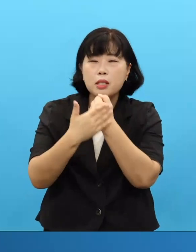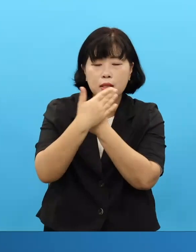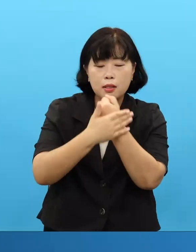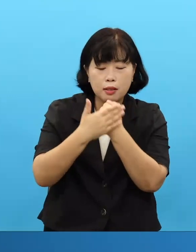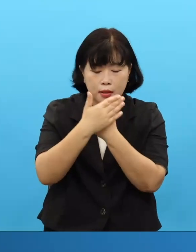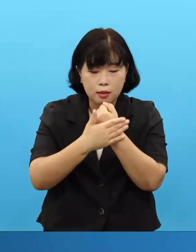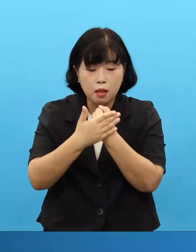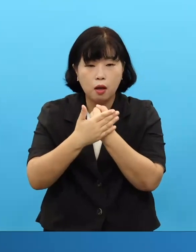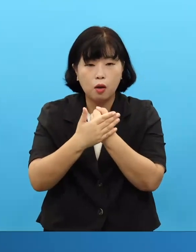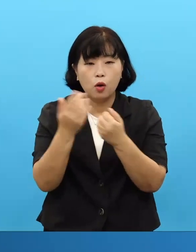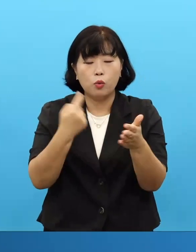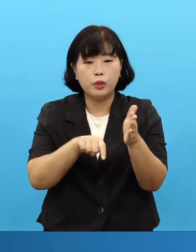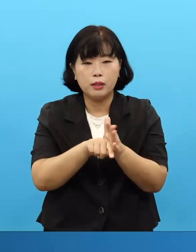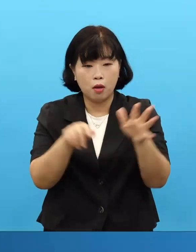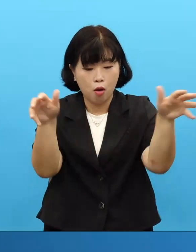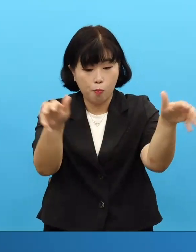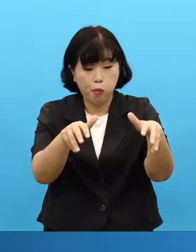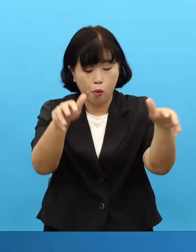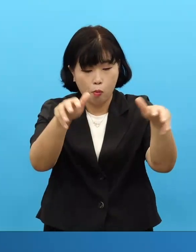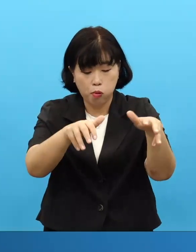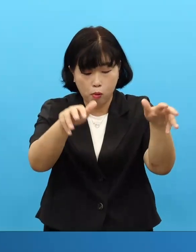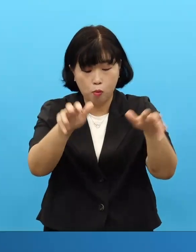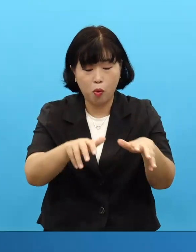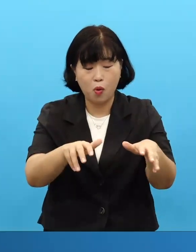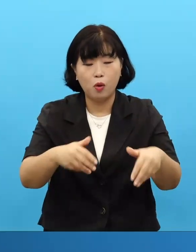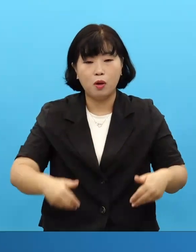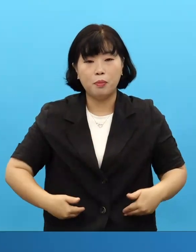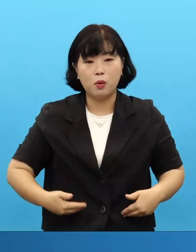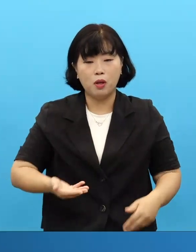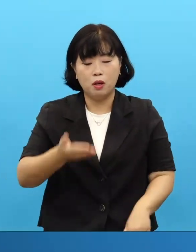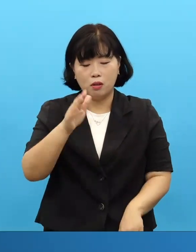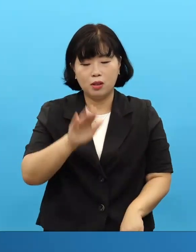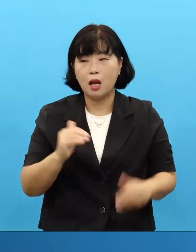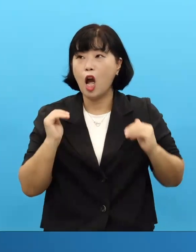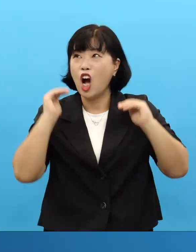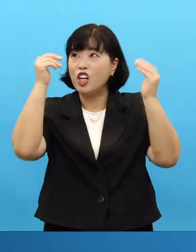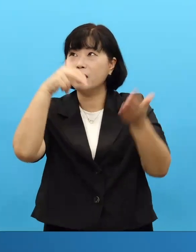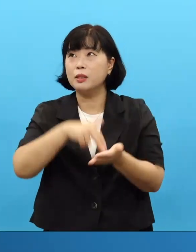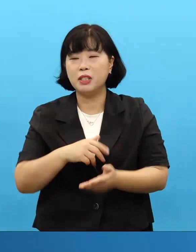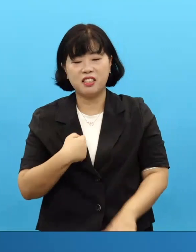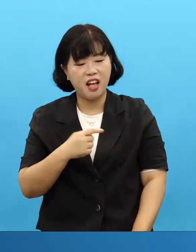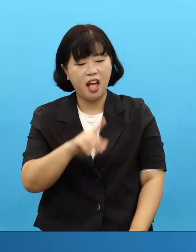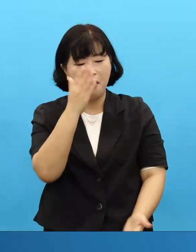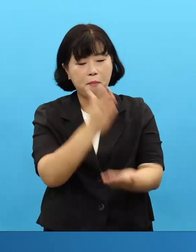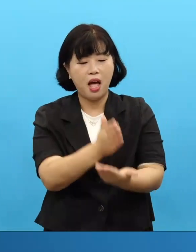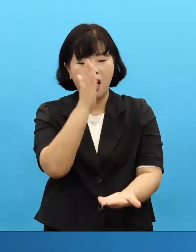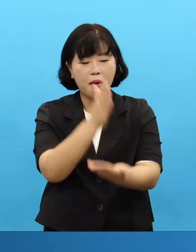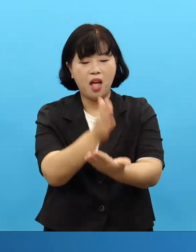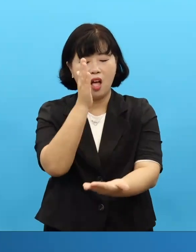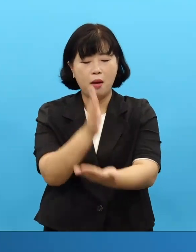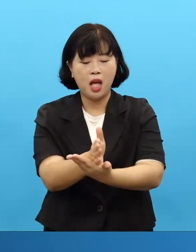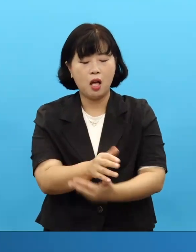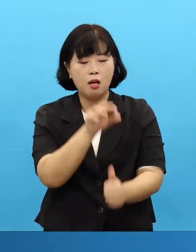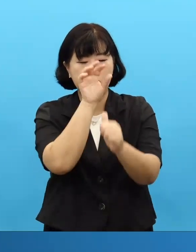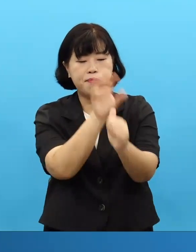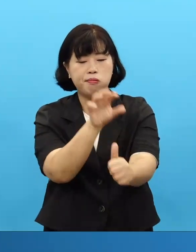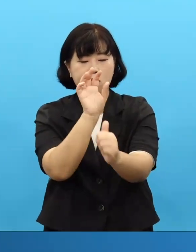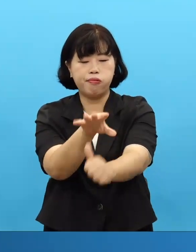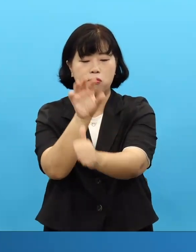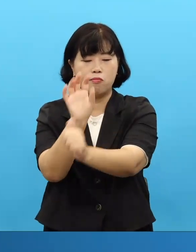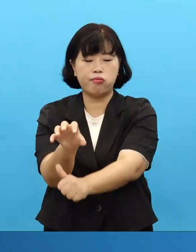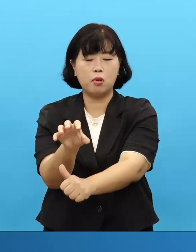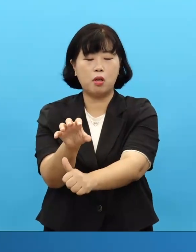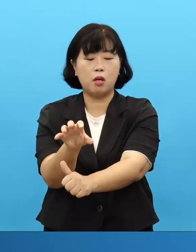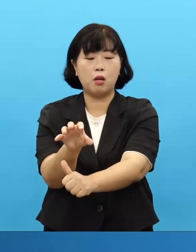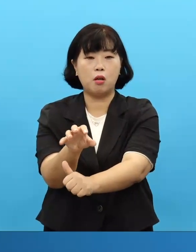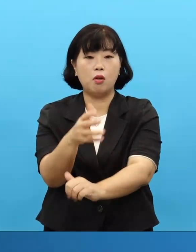잡아줘야 되는데 자꾸는 제한시키지. Remnants need to come. They need to discover the limitless potential that they have inside of them, the energy that they harness, and all the things that they want